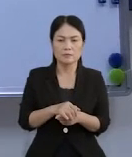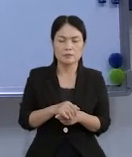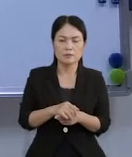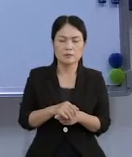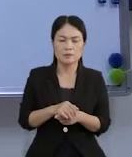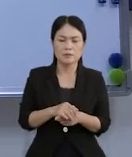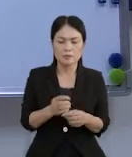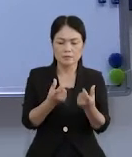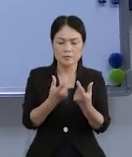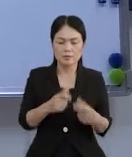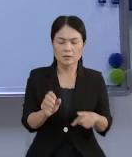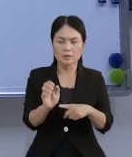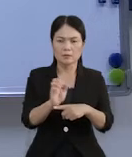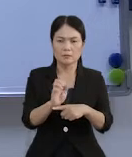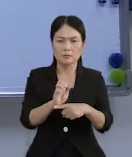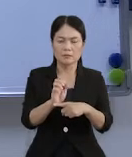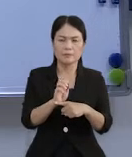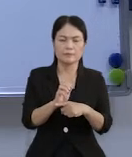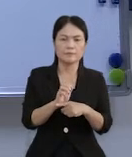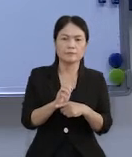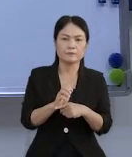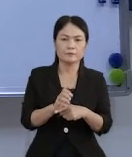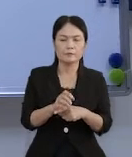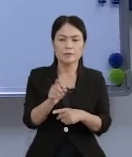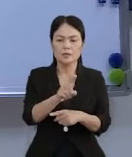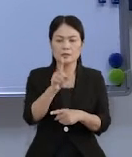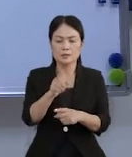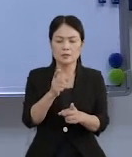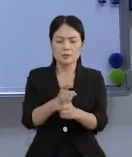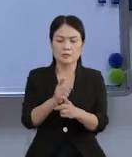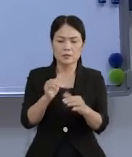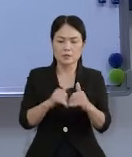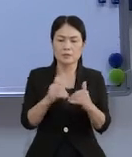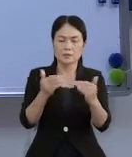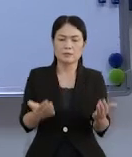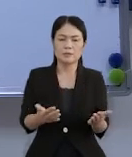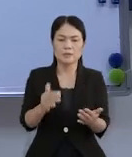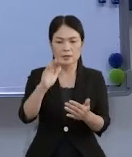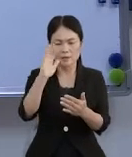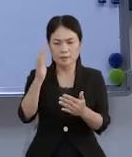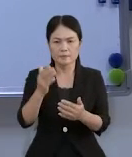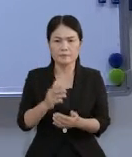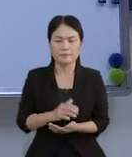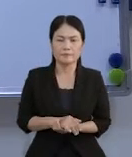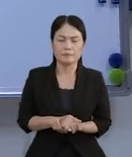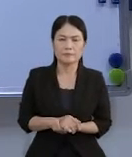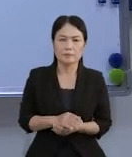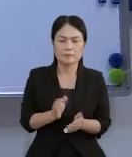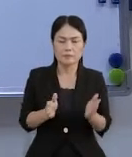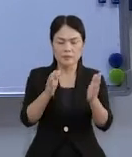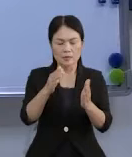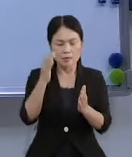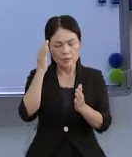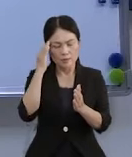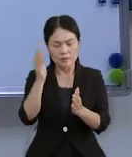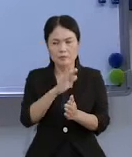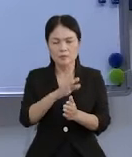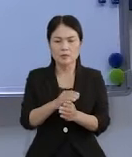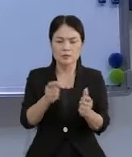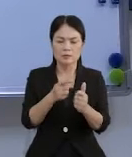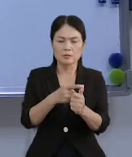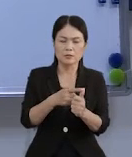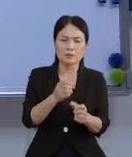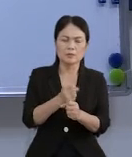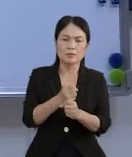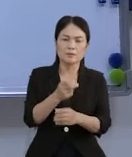phơ ca đã sai chấm nào, ta dương trâu phơ đôi mà đạch là. Cho con rồi nực bản tay mất thà ta đầm bông